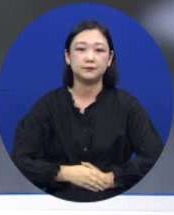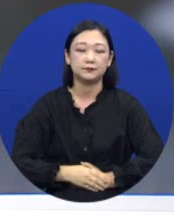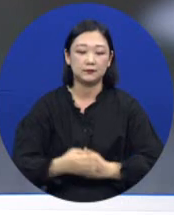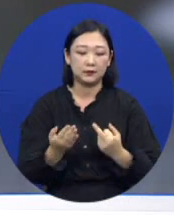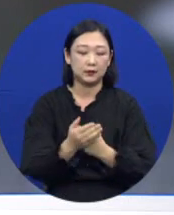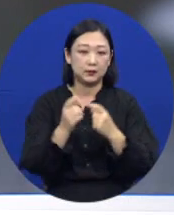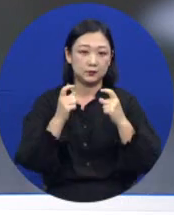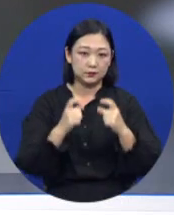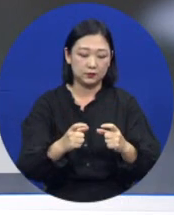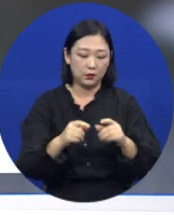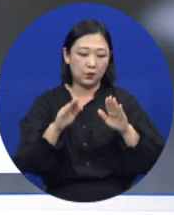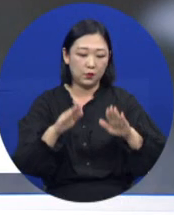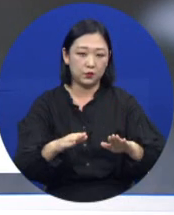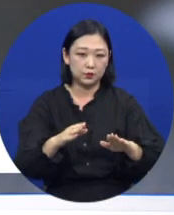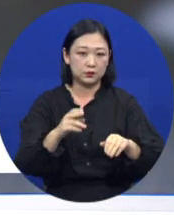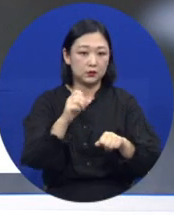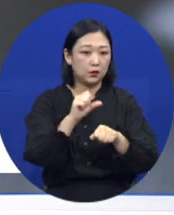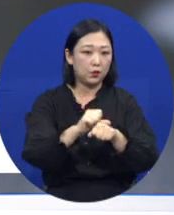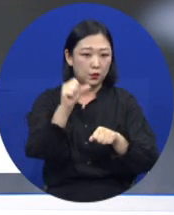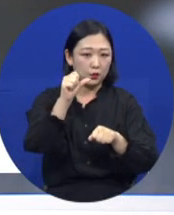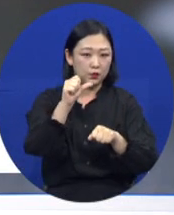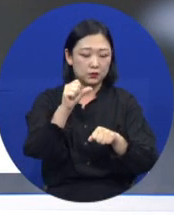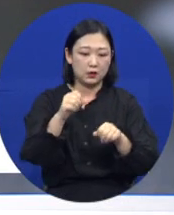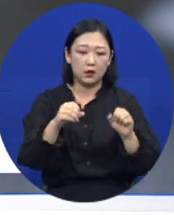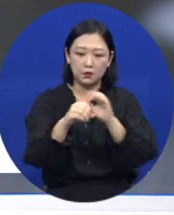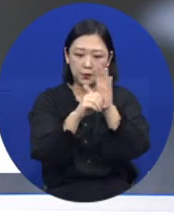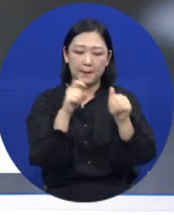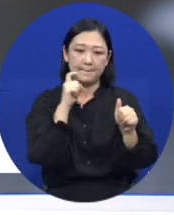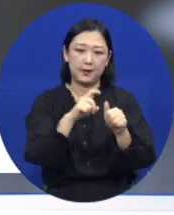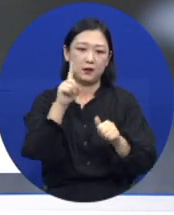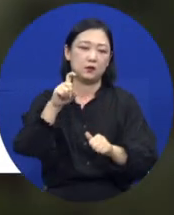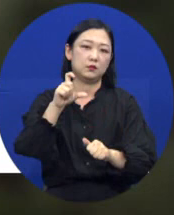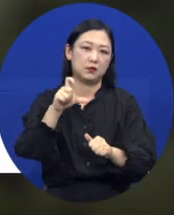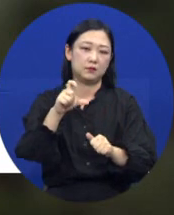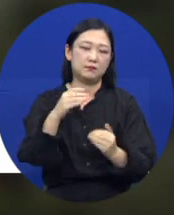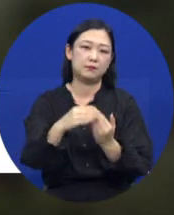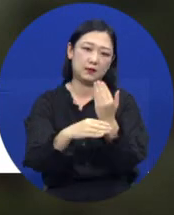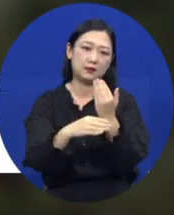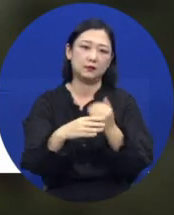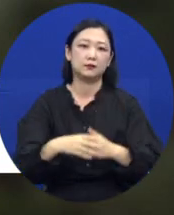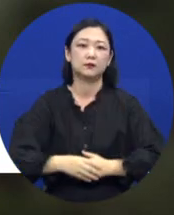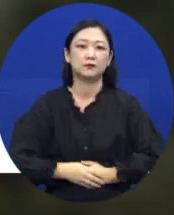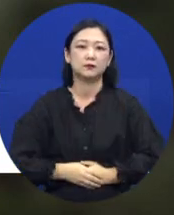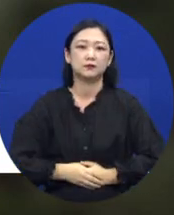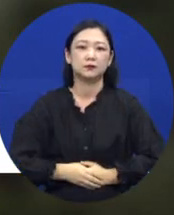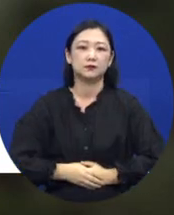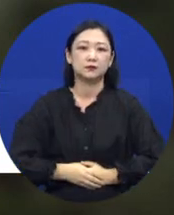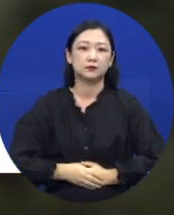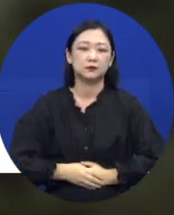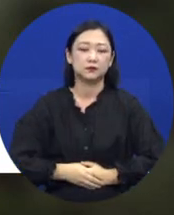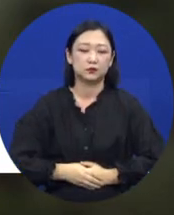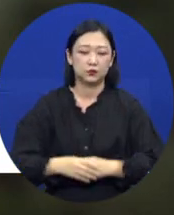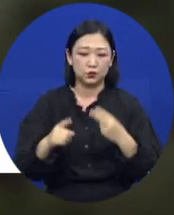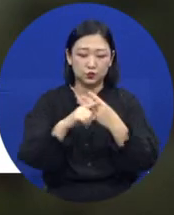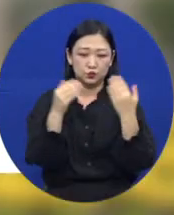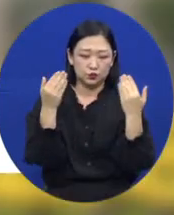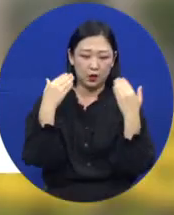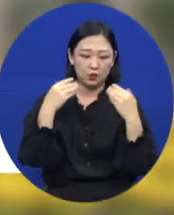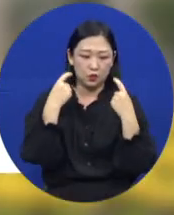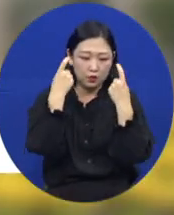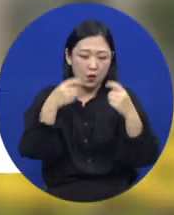제주지역에서 는 오늘 오후 5시까지 코로 날 국악 진자 15명이 발생했습니다 제주시 중학교와